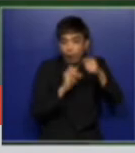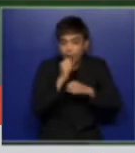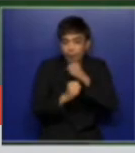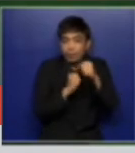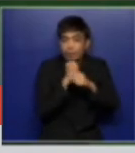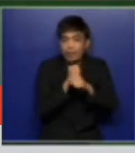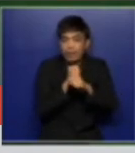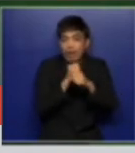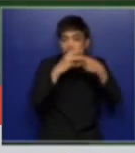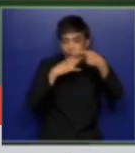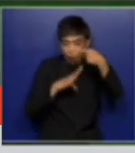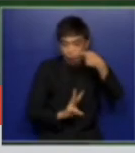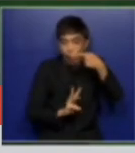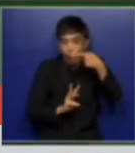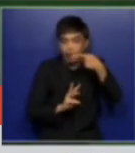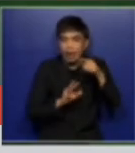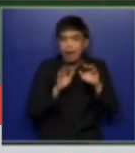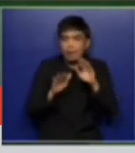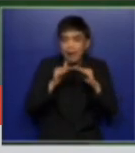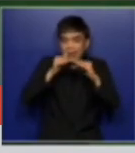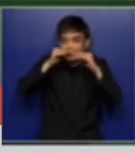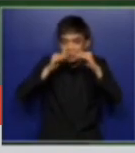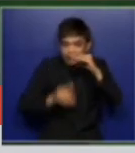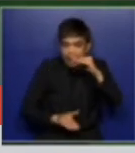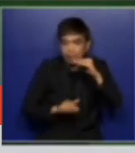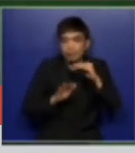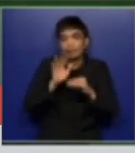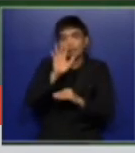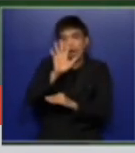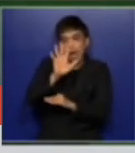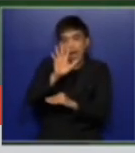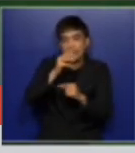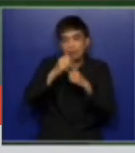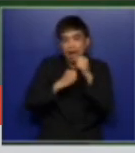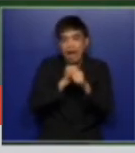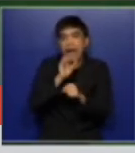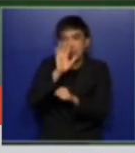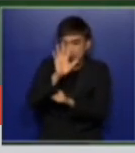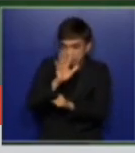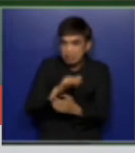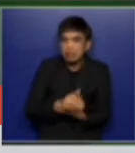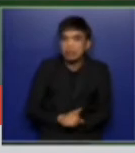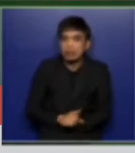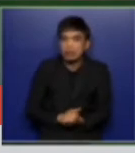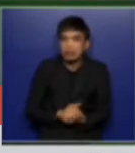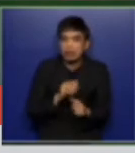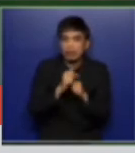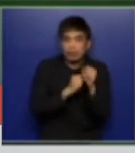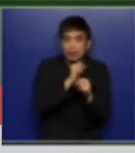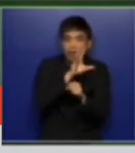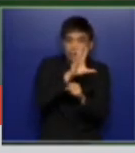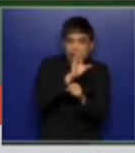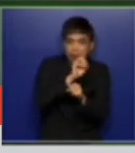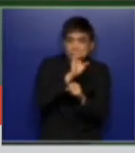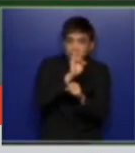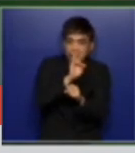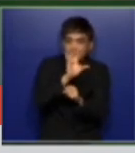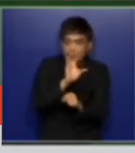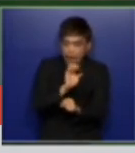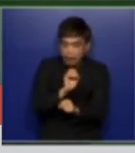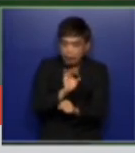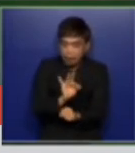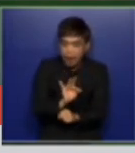ายได้ที่ต่ำกว่าประมาณการอยู่5ปีงบประมาณด้วยคำไปปี6ปี2557 58